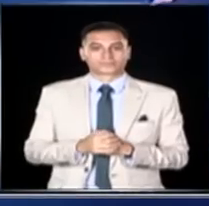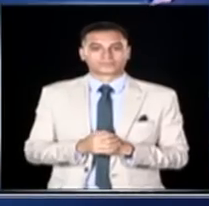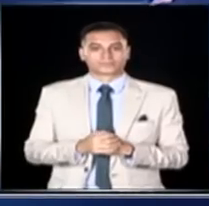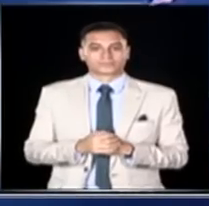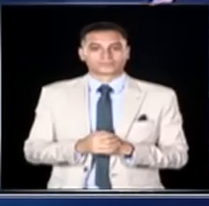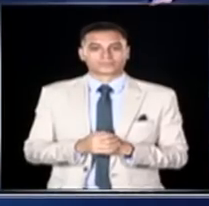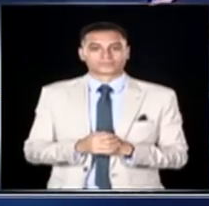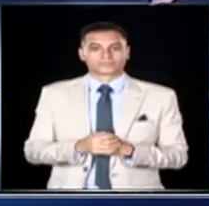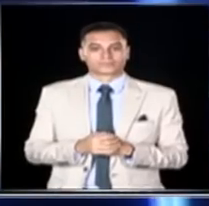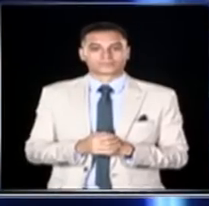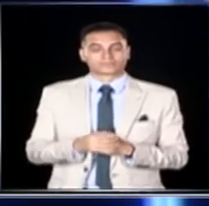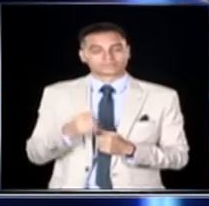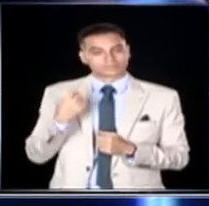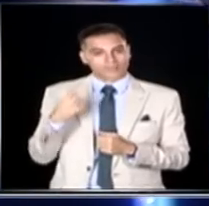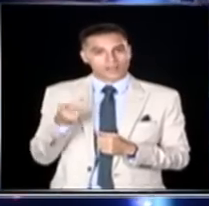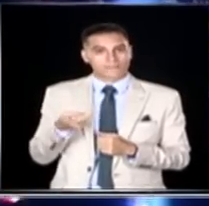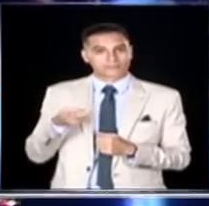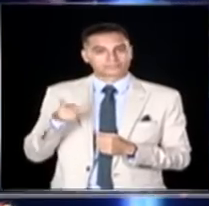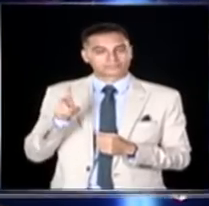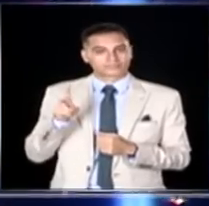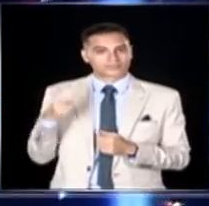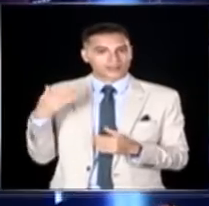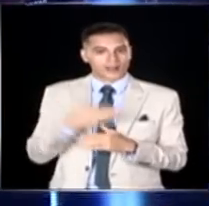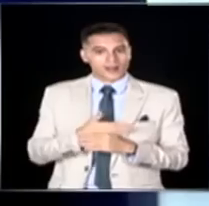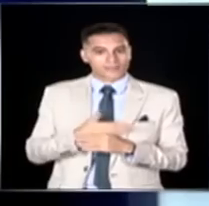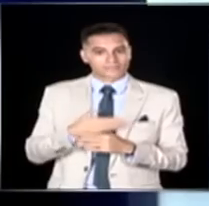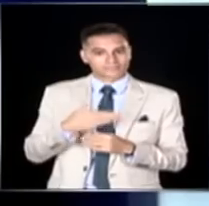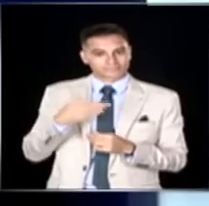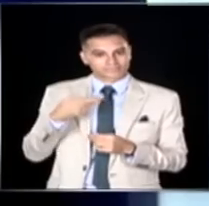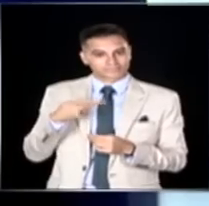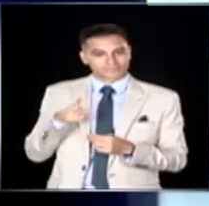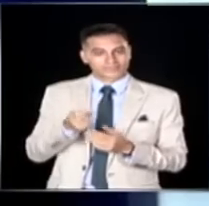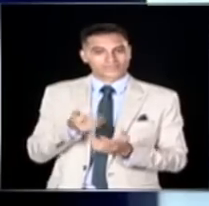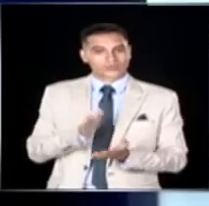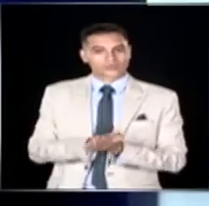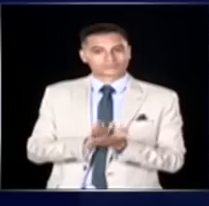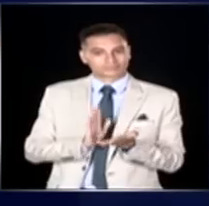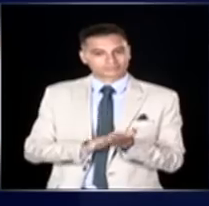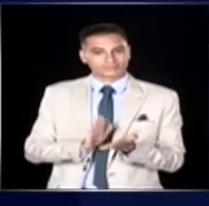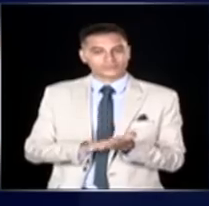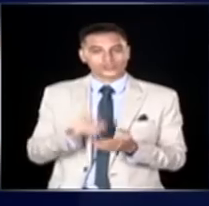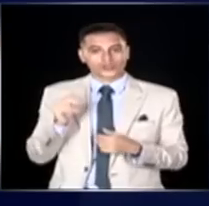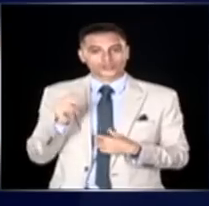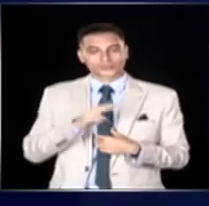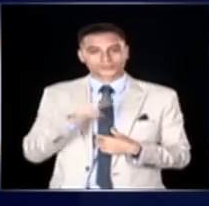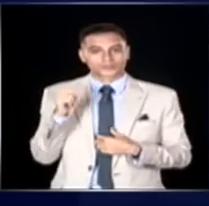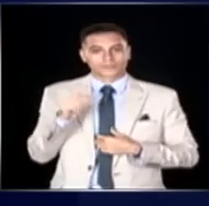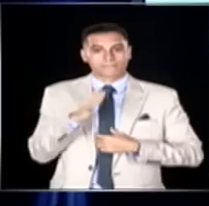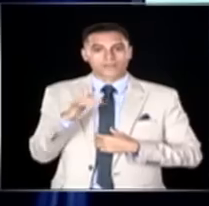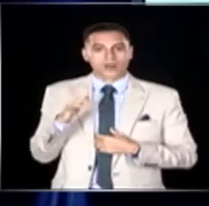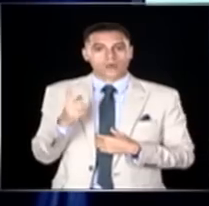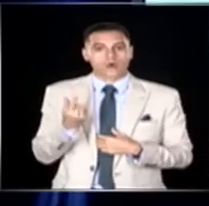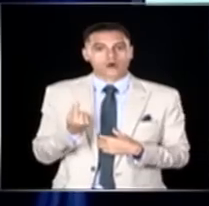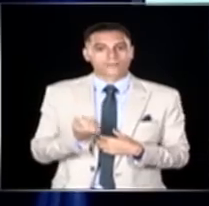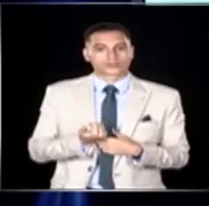يا ريهام يا محظوظه يا محظوظه. 20 نقطه.